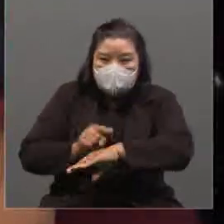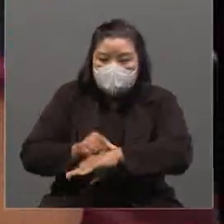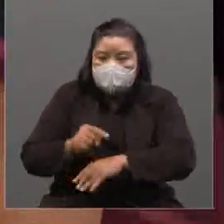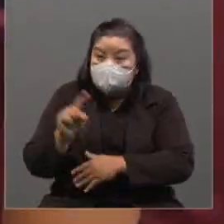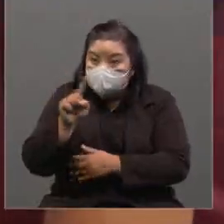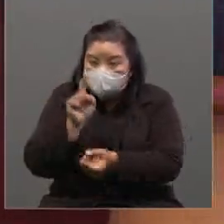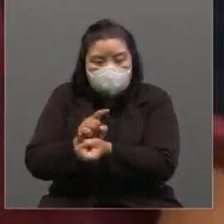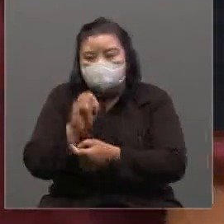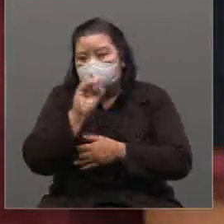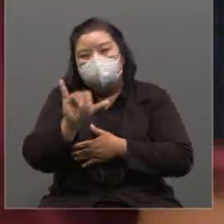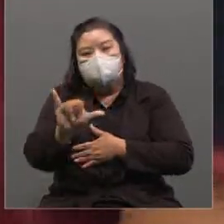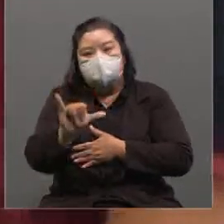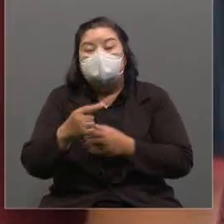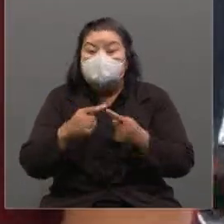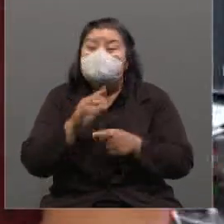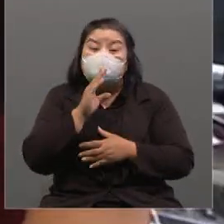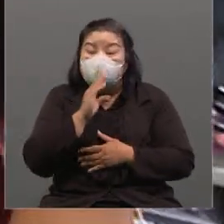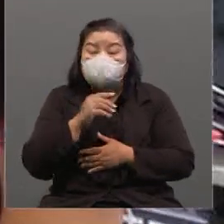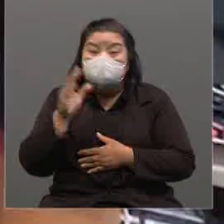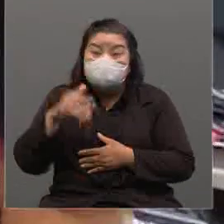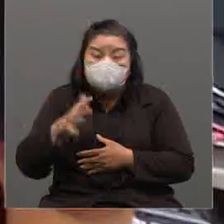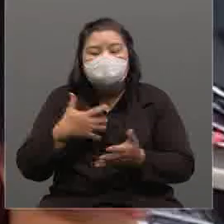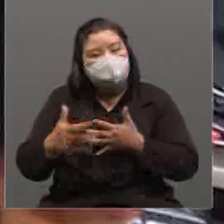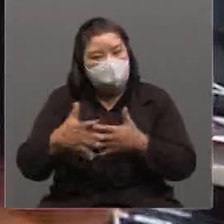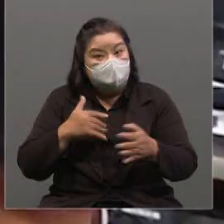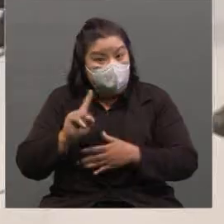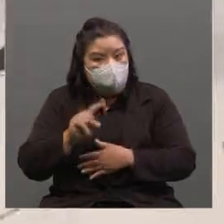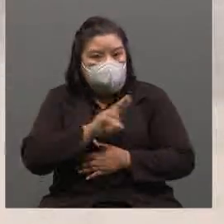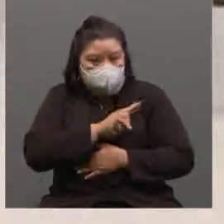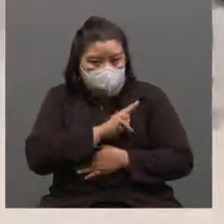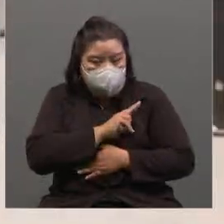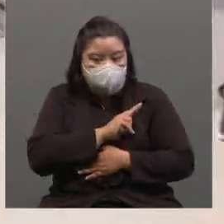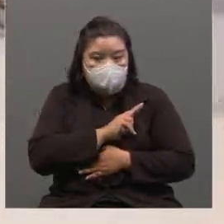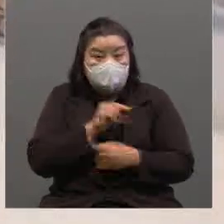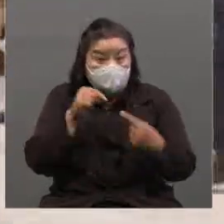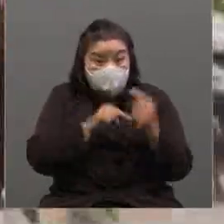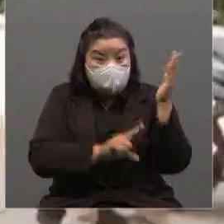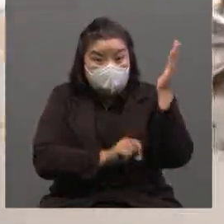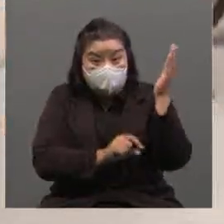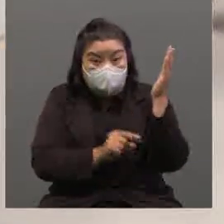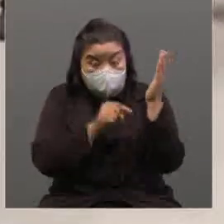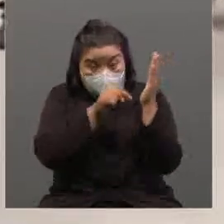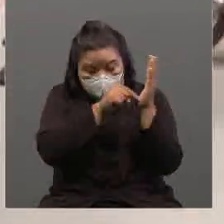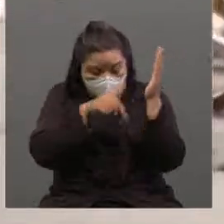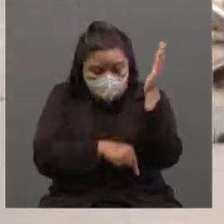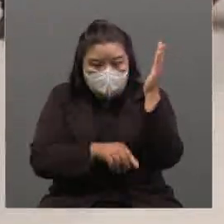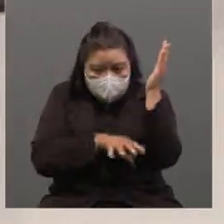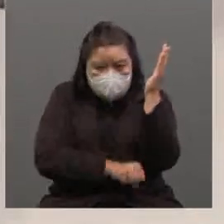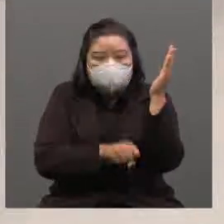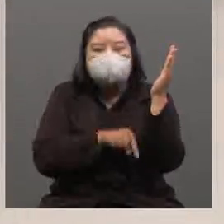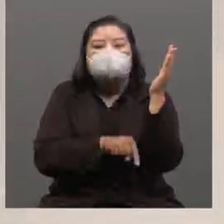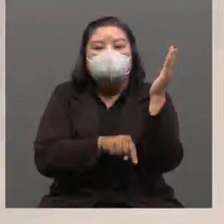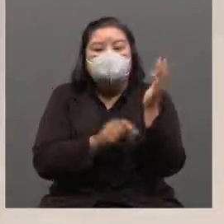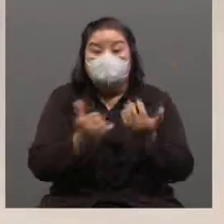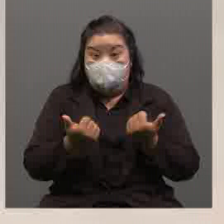นะคะสุดท้ายถ้าไม่มามอบตัวก็ไม่เป็นไรค่ะเพราะว่าตำรวจเดี๋ยวจะตามไปจับกุมเองณวันนี้เนี่ยได้ข้อมูลครบถ้วนนะค